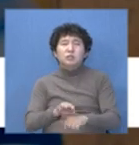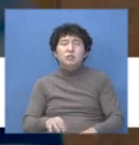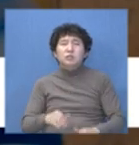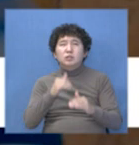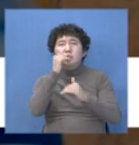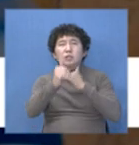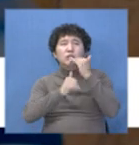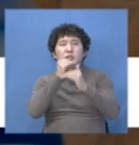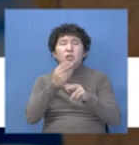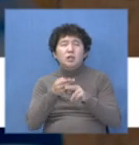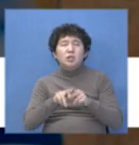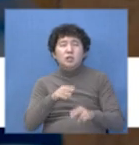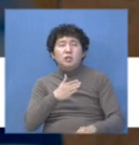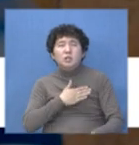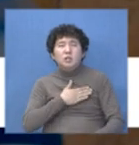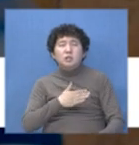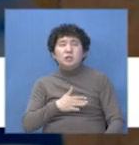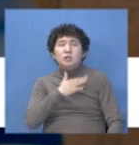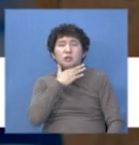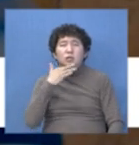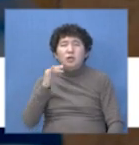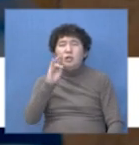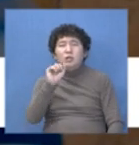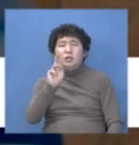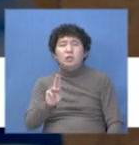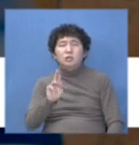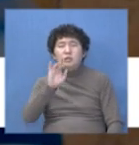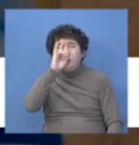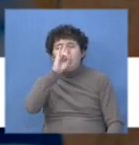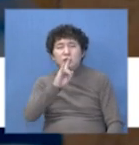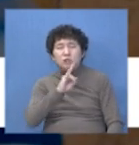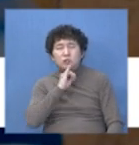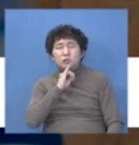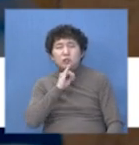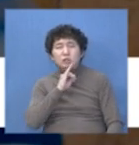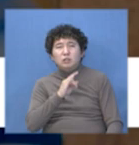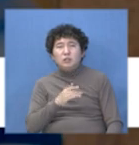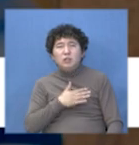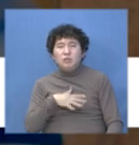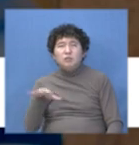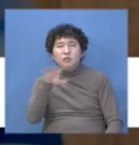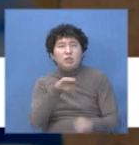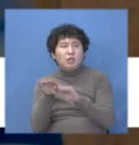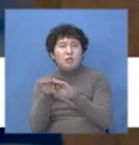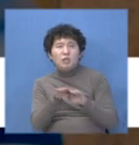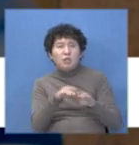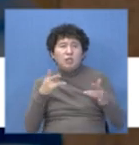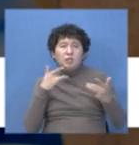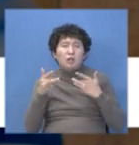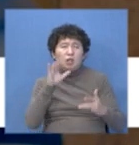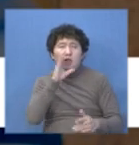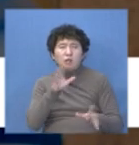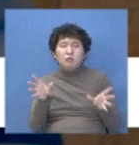жетістігіміз ол біздің Қазақстандағы, көп ұлтты Қазақстандағы біз бәріміз бірдей болып биді билей аламыз, бірге жұмыс істей